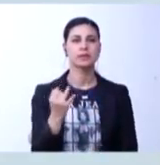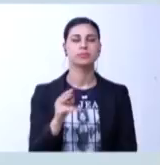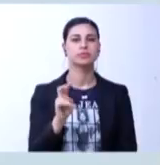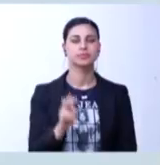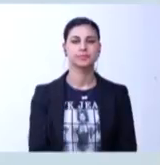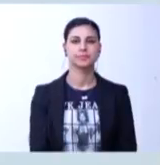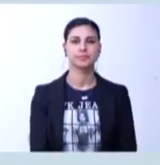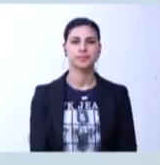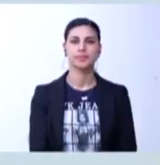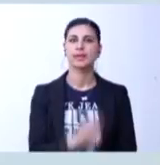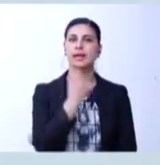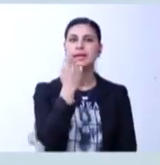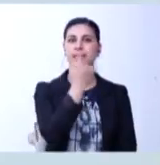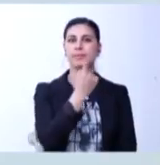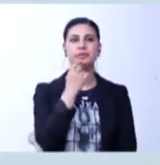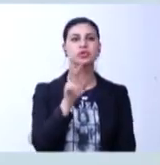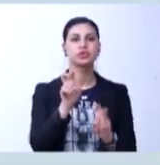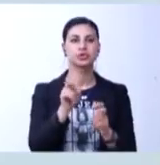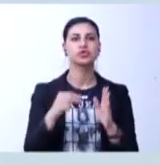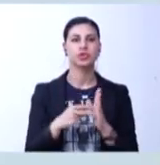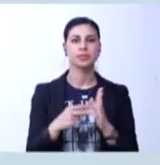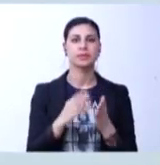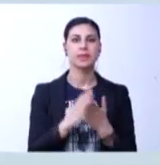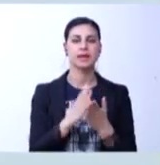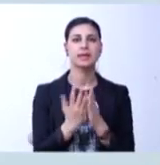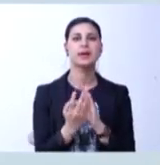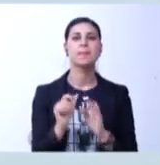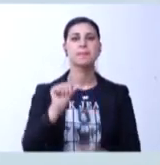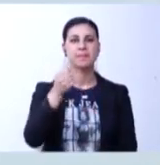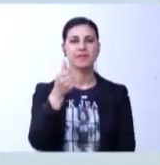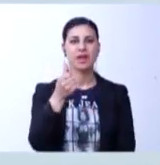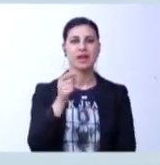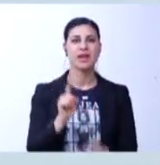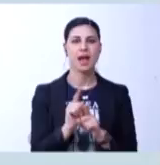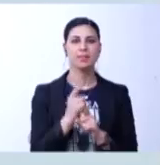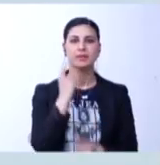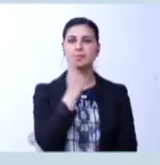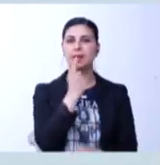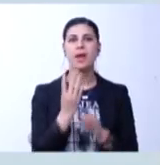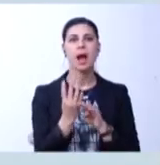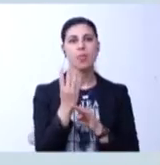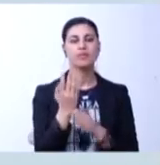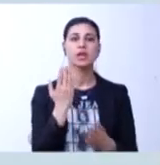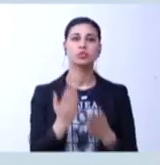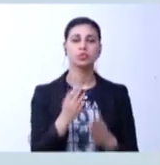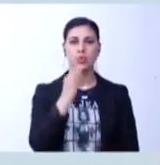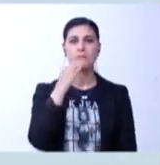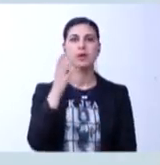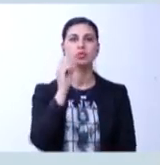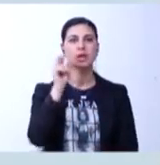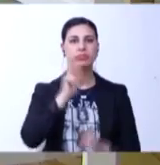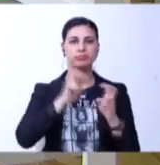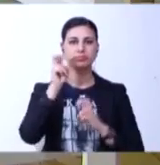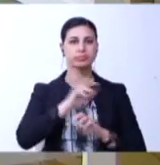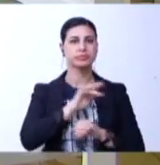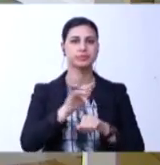შემდეგს. თანკბილვის შეფასება ხდება სარძევე კბილების ფაზაში, თუ მას შემდეგ, რაც სარძევე კბილებს მოიცვლის ბავშვი და